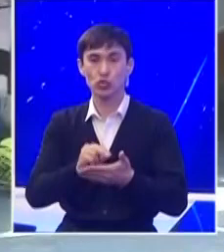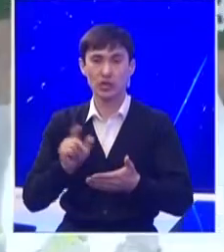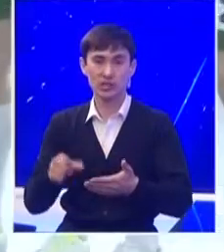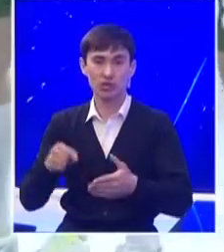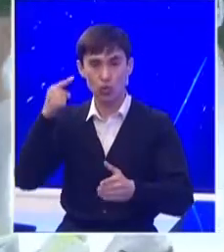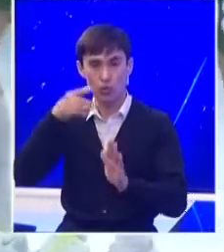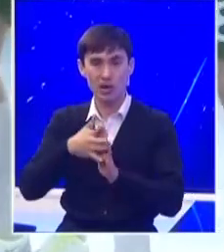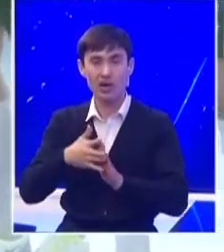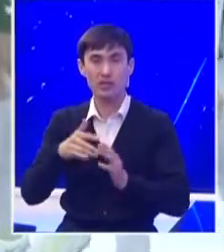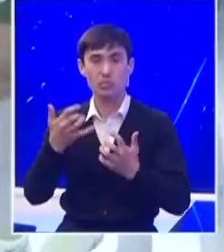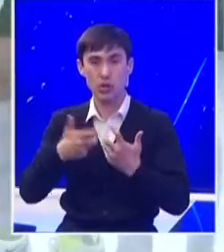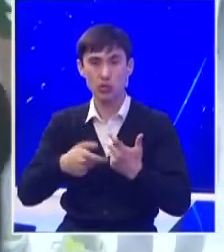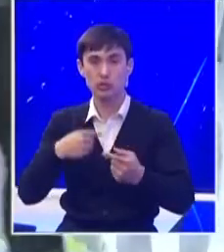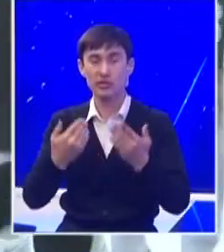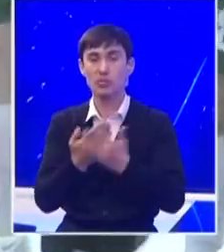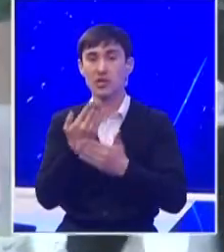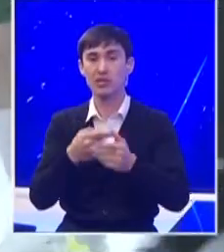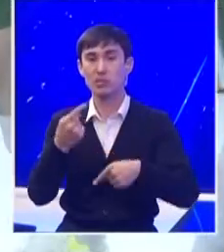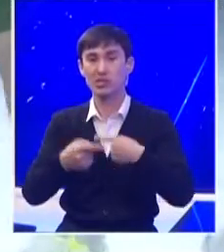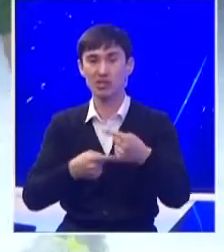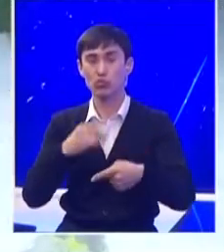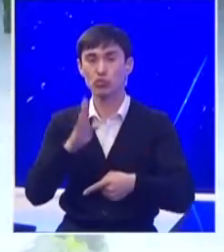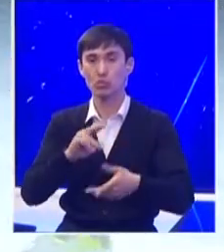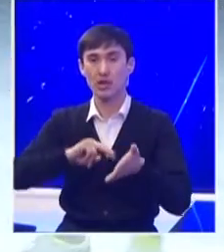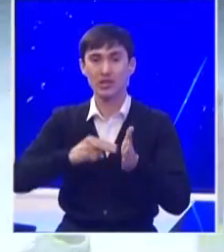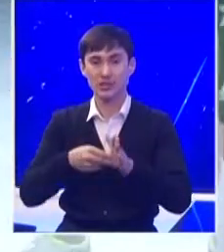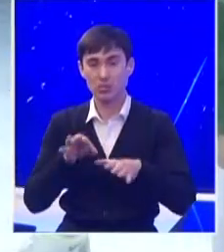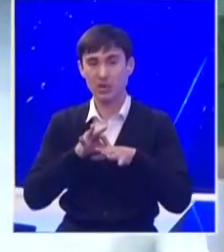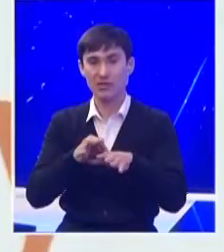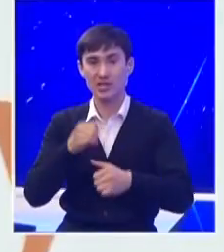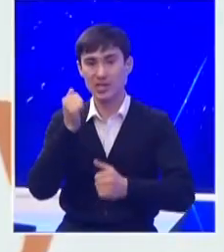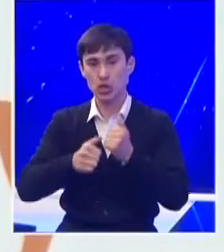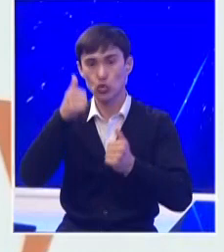между современниками и последователями. В будущем планируется проводить